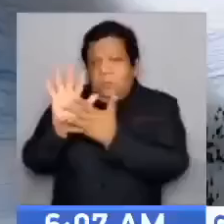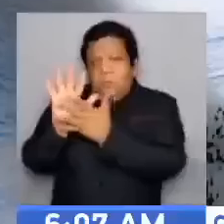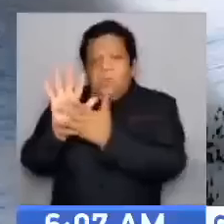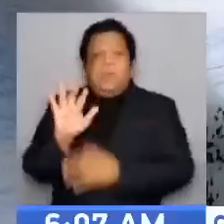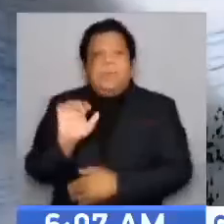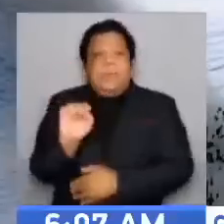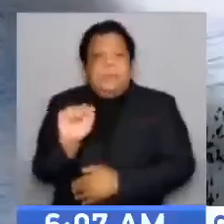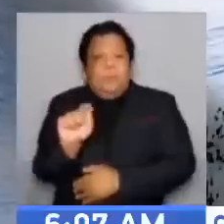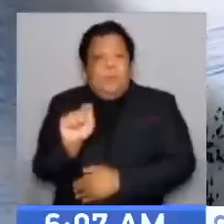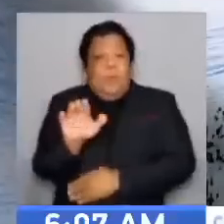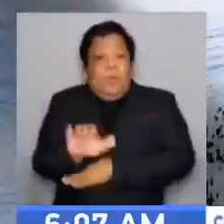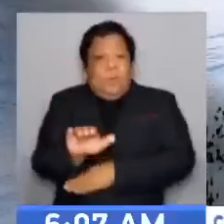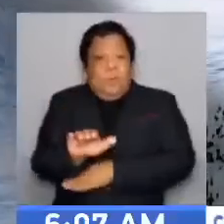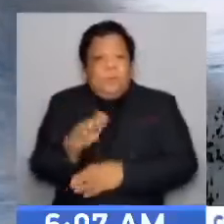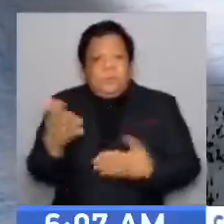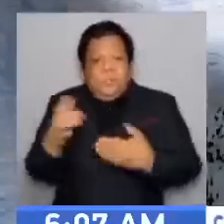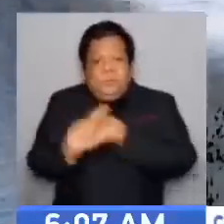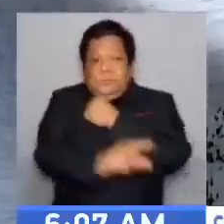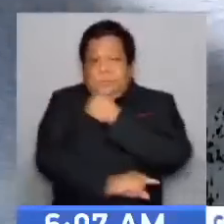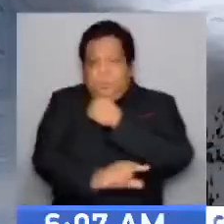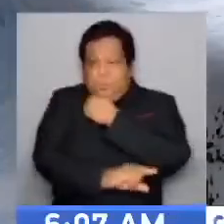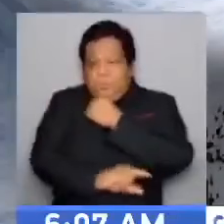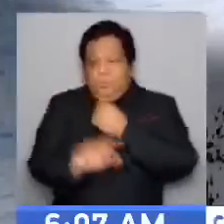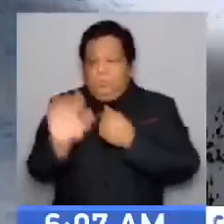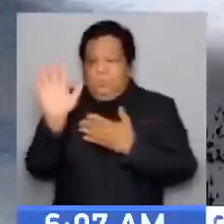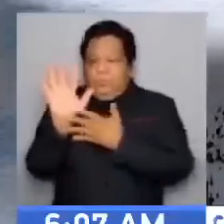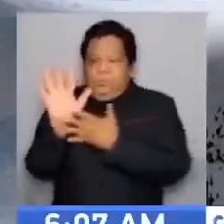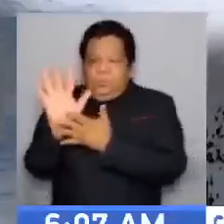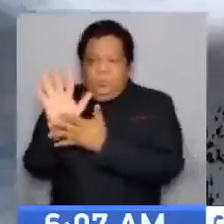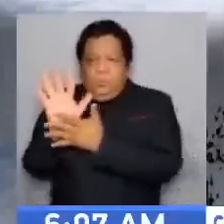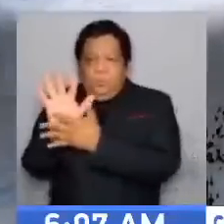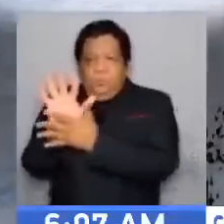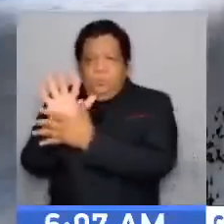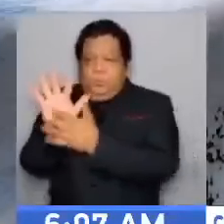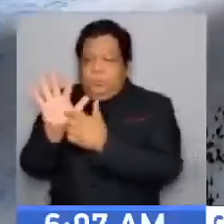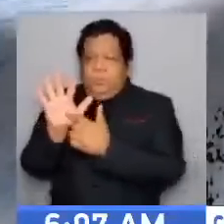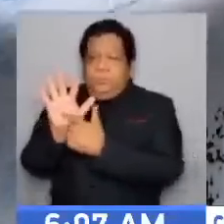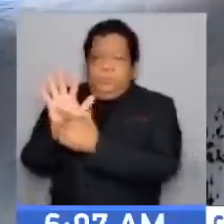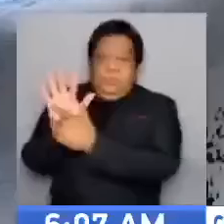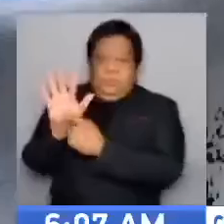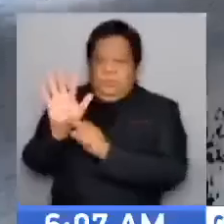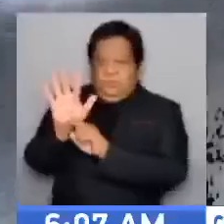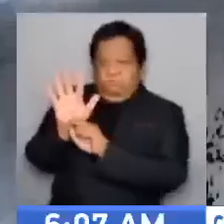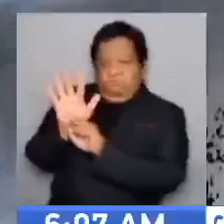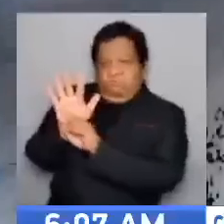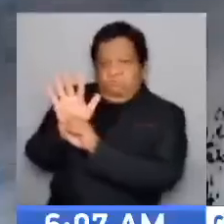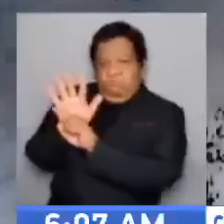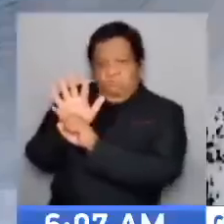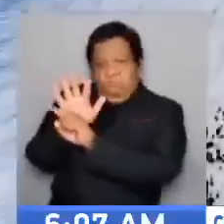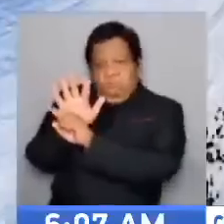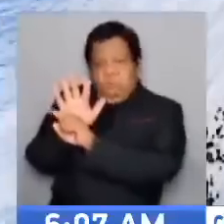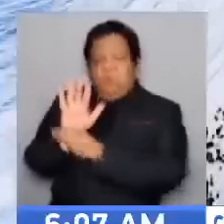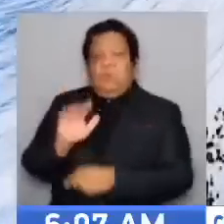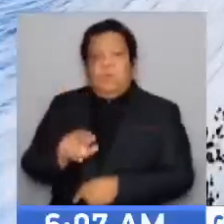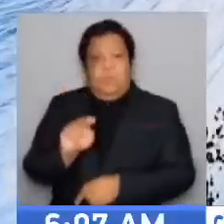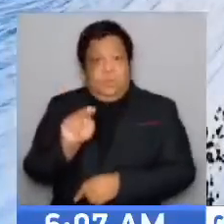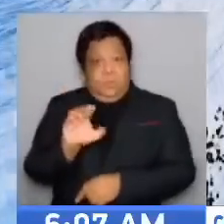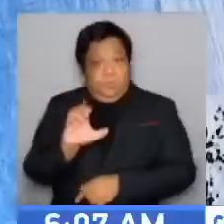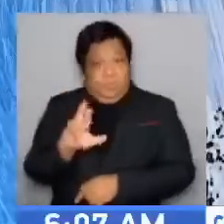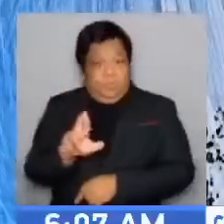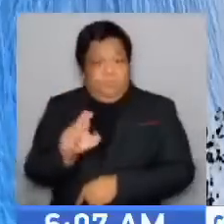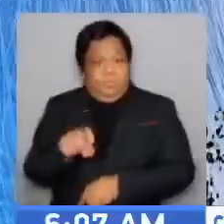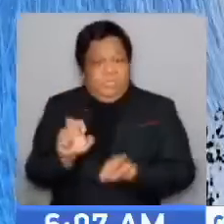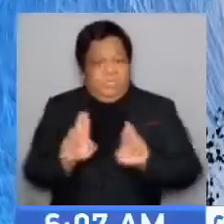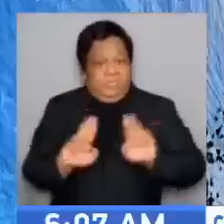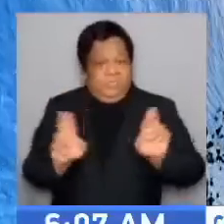sa Quezon, saka tatawirin ang Central Luzon. Maging ready rin ang Metro Manila sa posibleng pagdaan ng bagyo. Bukod